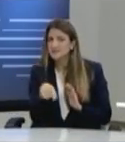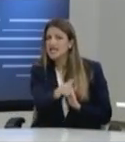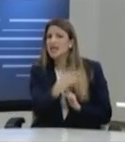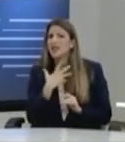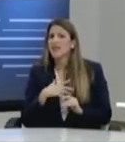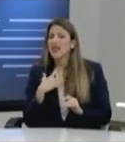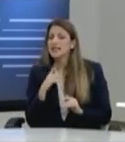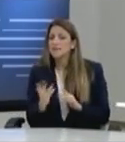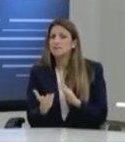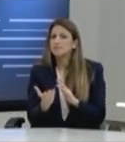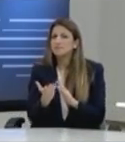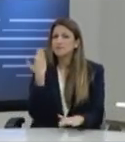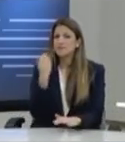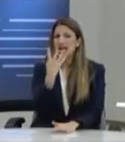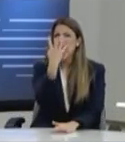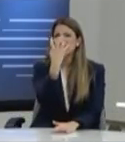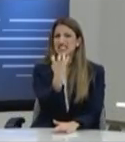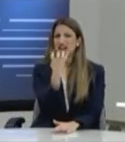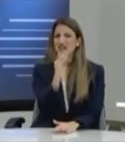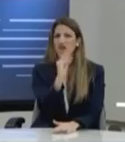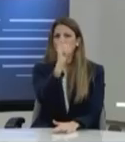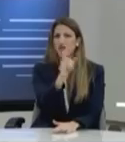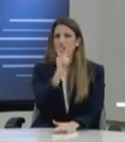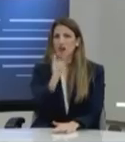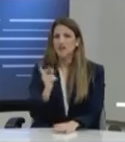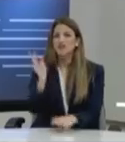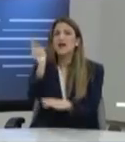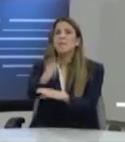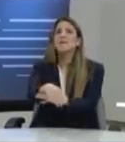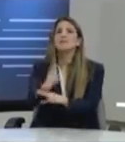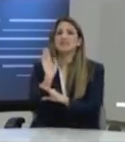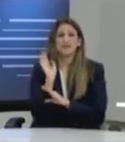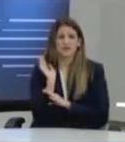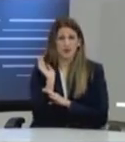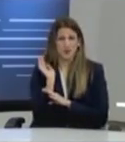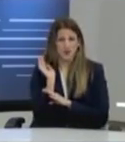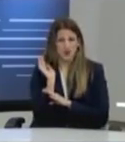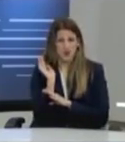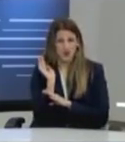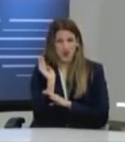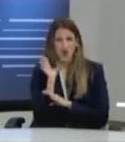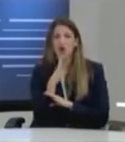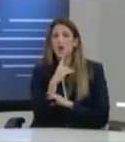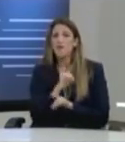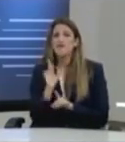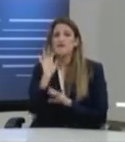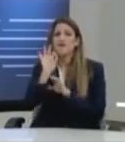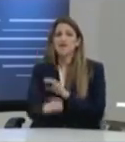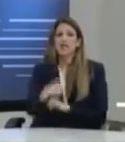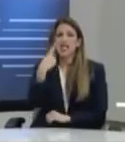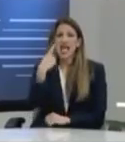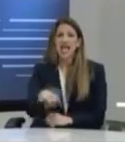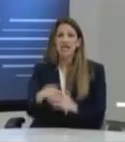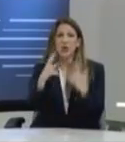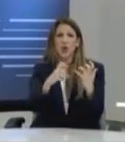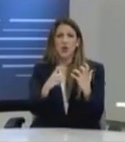να αποσύρετε καμιά σαρανταριά βουλευτές σας από την ψηφοφορία, μην τυχόν και δεν πάρει 180 το